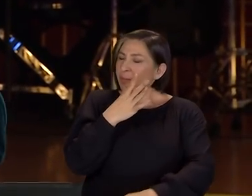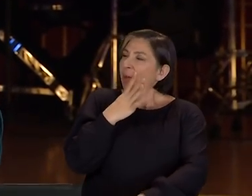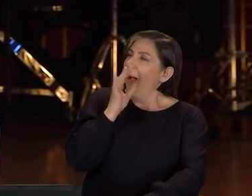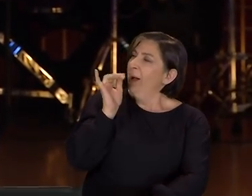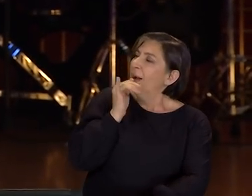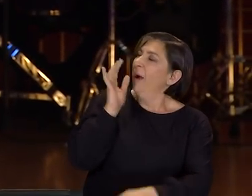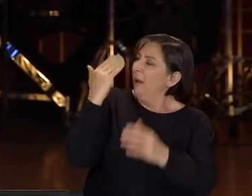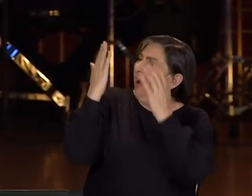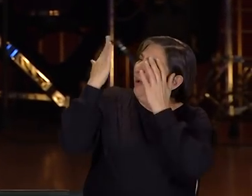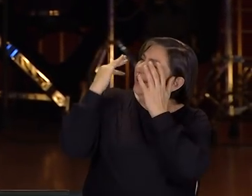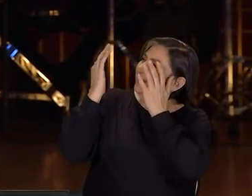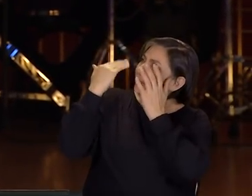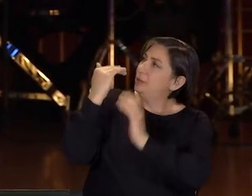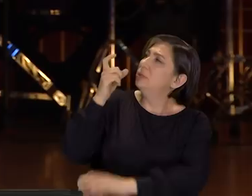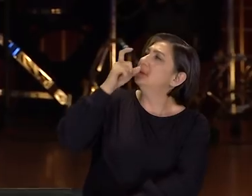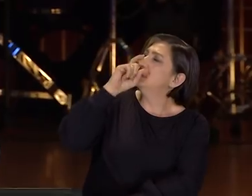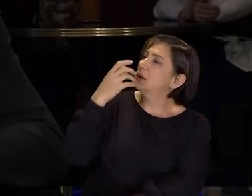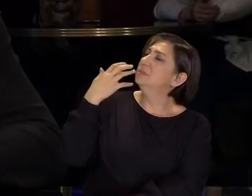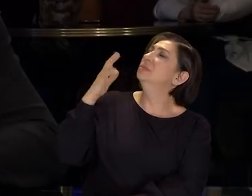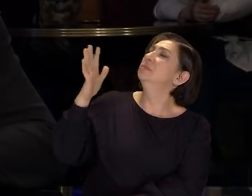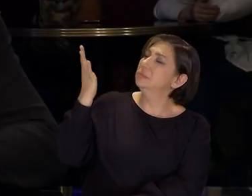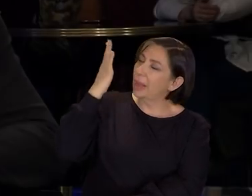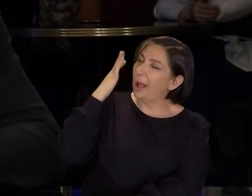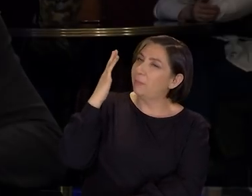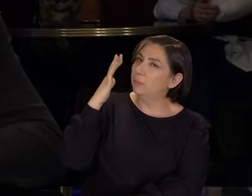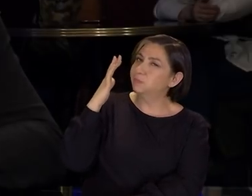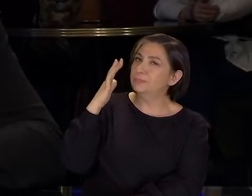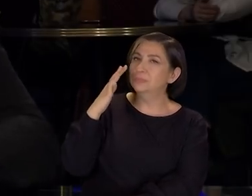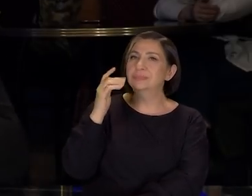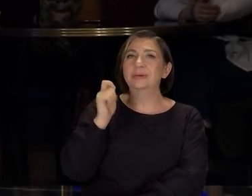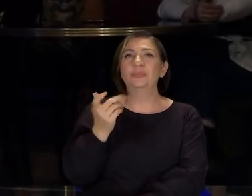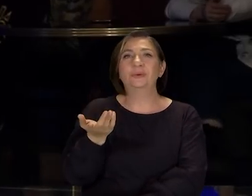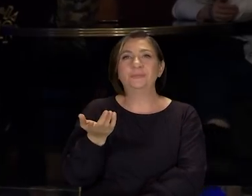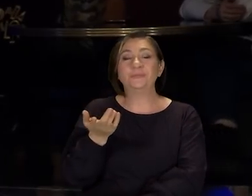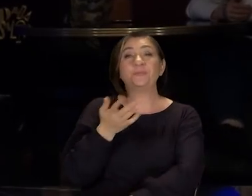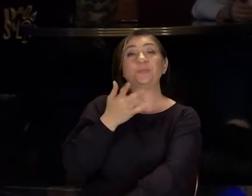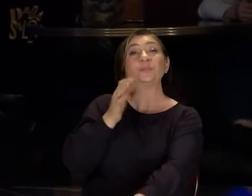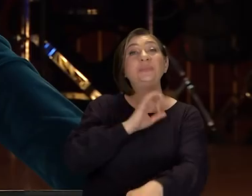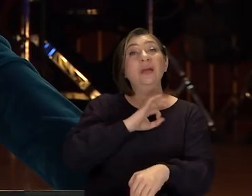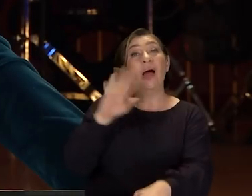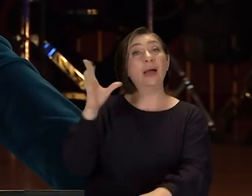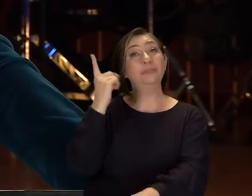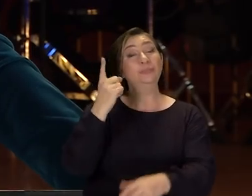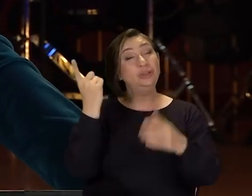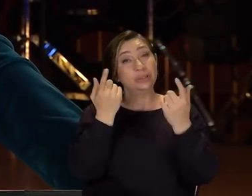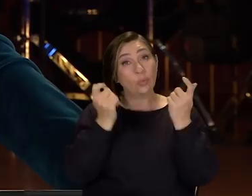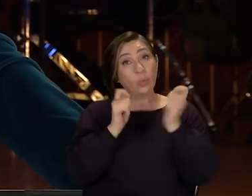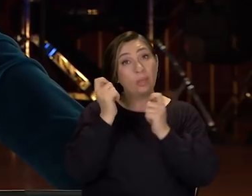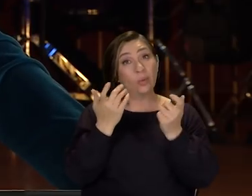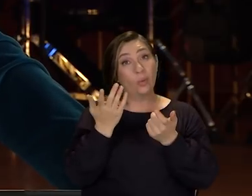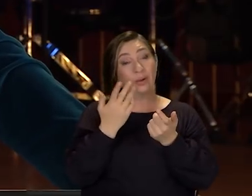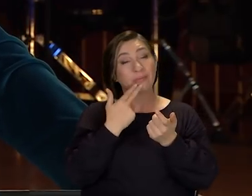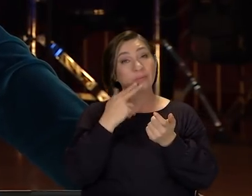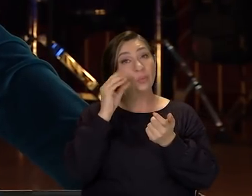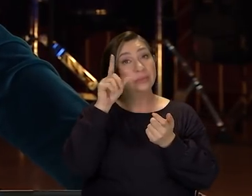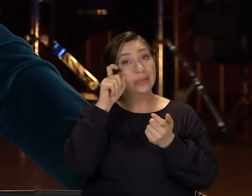biliyor ki. Oh bebeğim kralsın aslansın falan. Yani yalan dolan. Onu biliyor bir de şahane bir şekilde kullanıyor sonrasında. Evet.